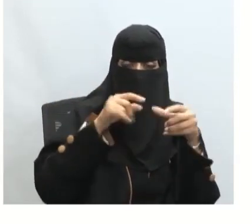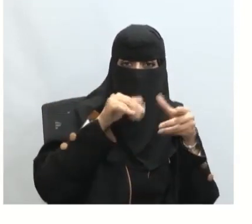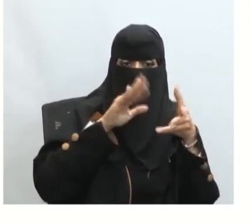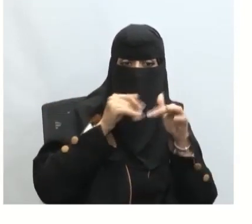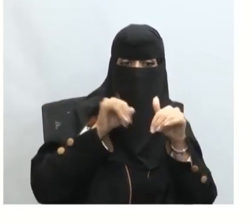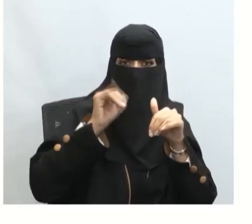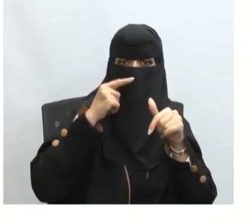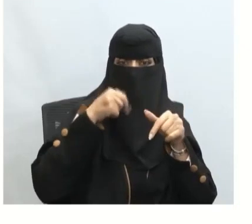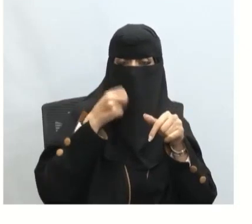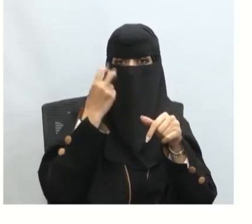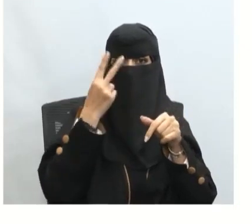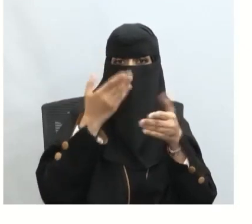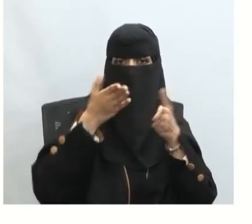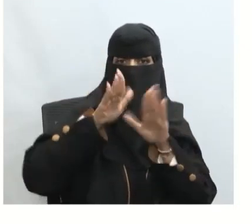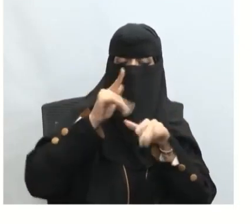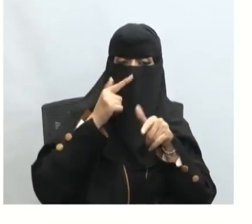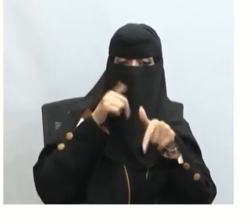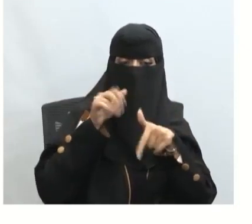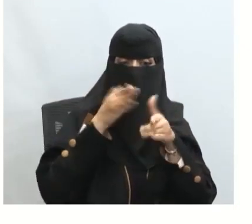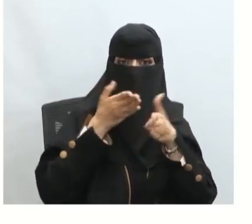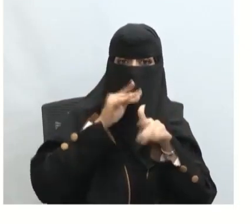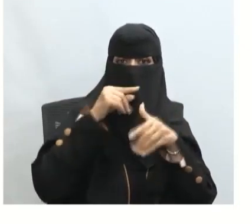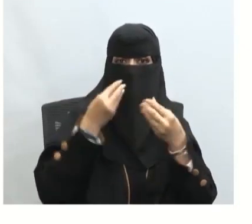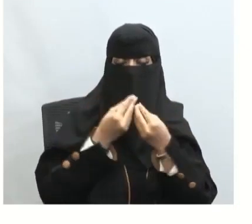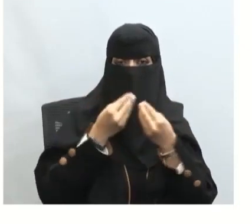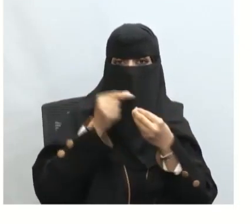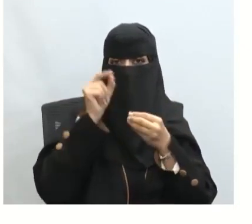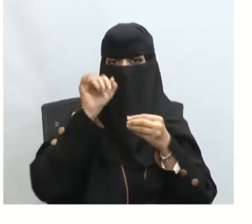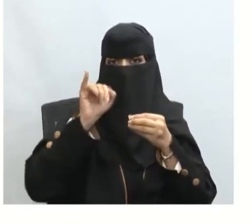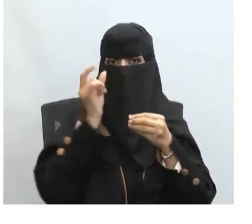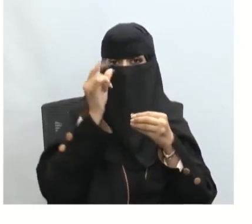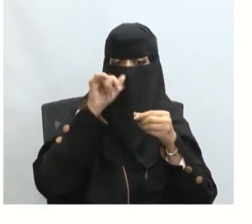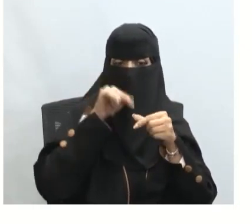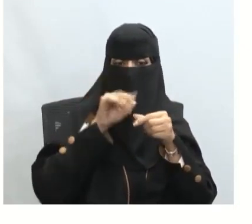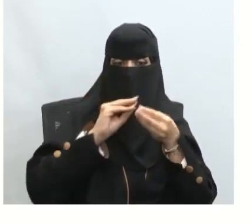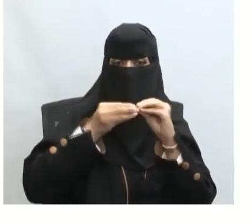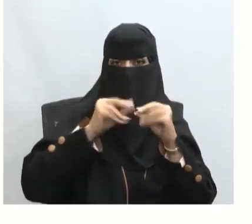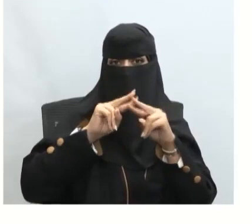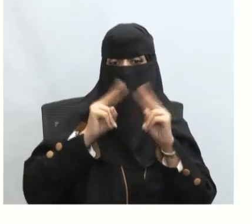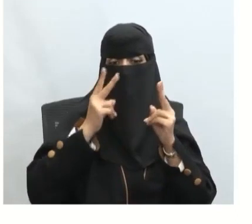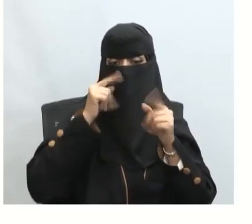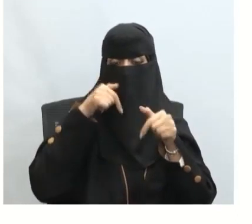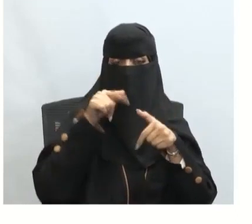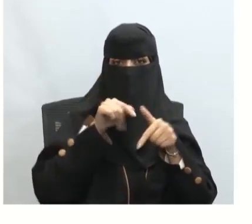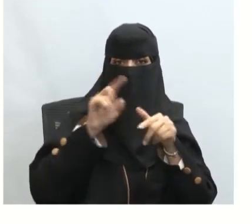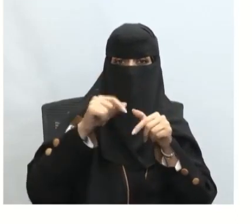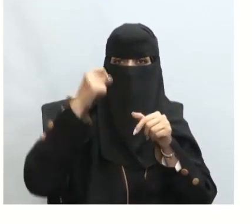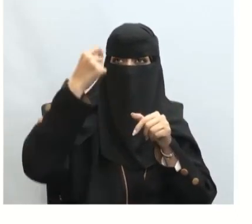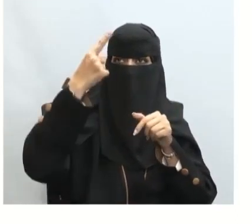اكثر من اثنين ارتباط ا او اكثر من الموني مرات هنا لاحظ انه بشكل